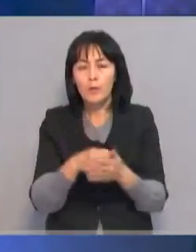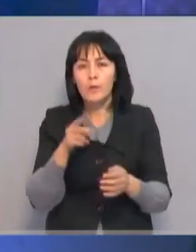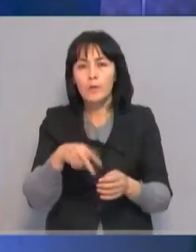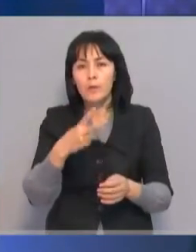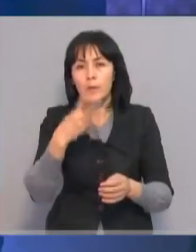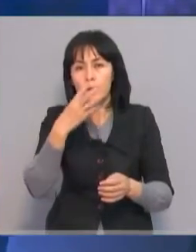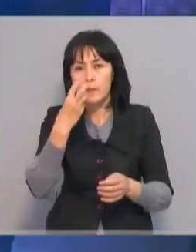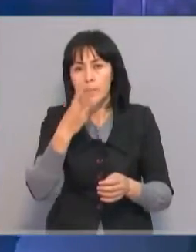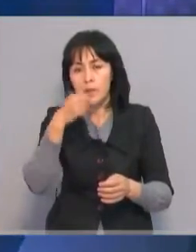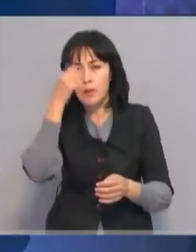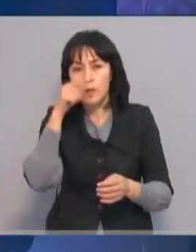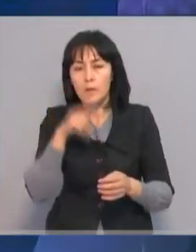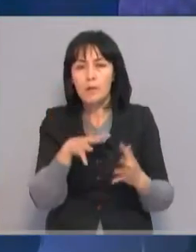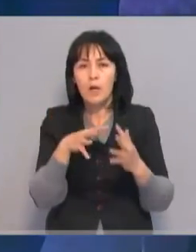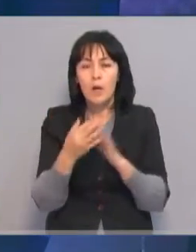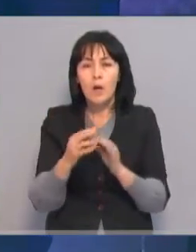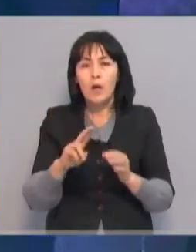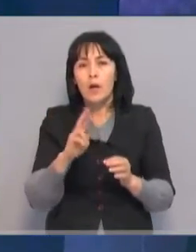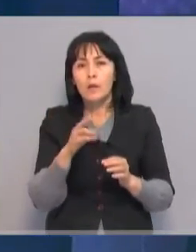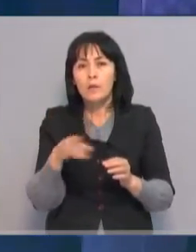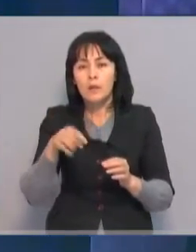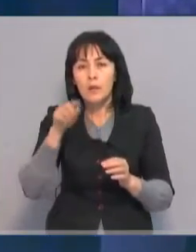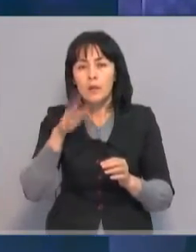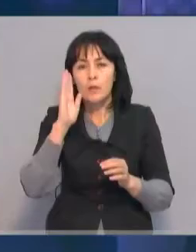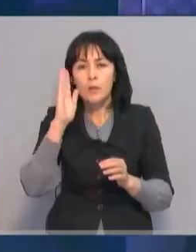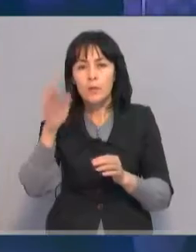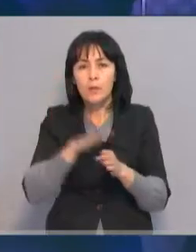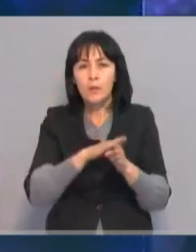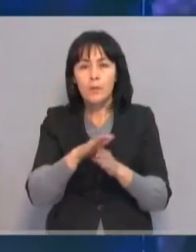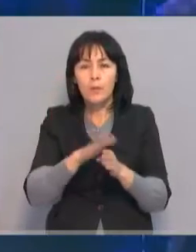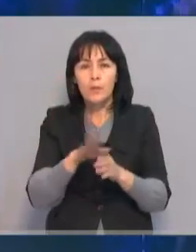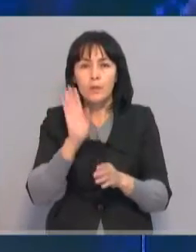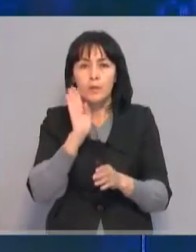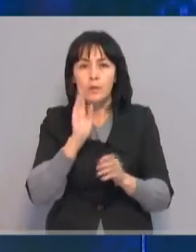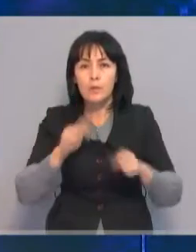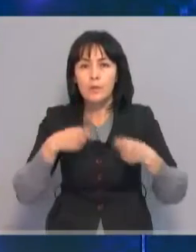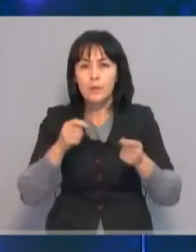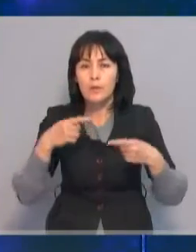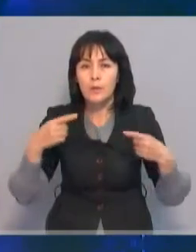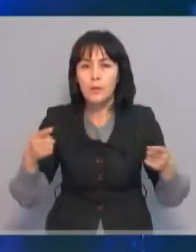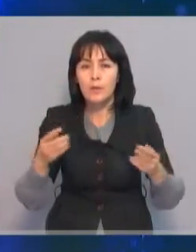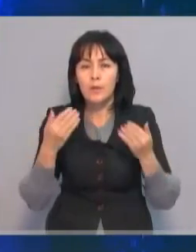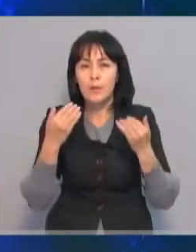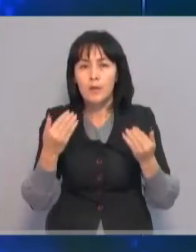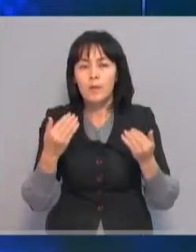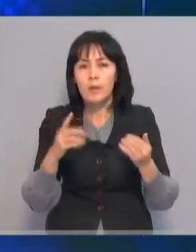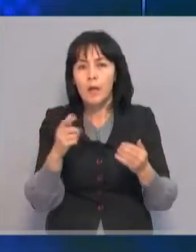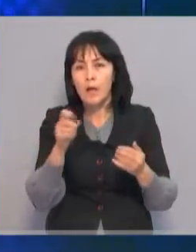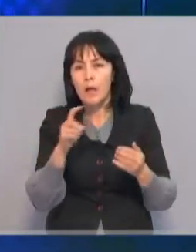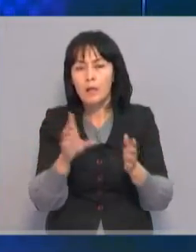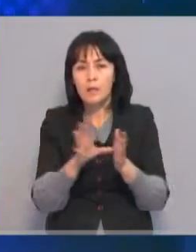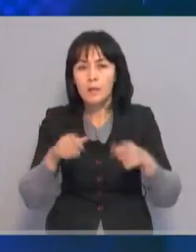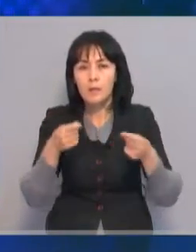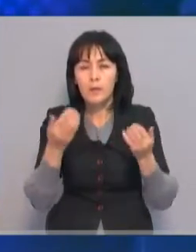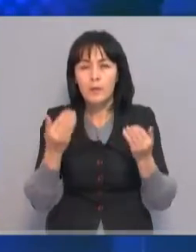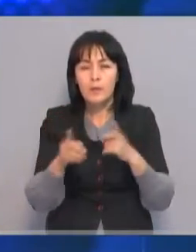2023 года все населенные пункты Каратаевского района будут полностью обеспечены питьевой водой и другими благами цивилизации. Об